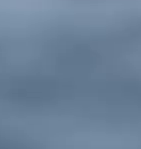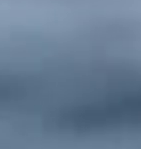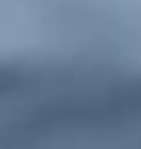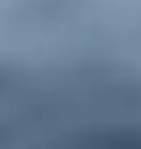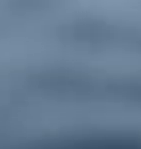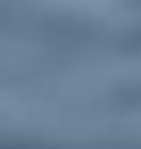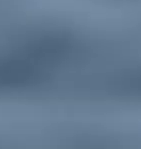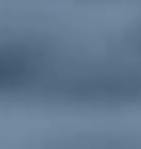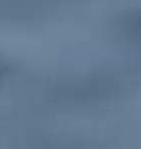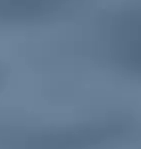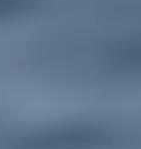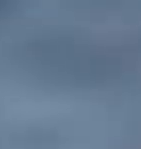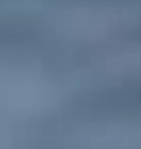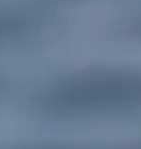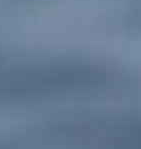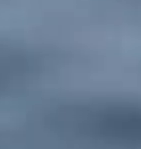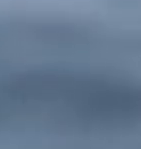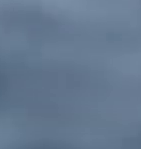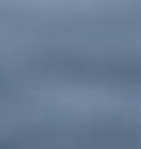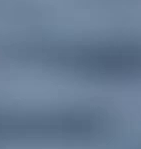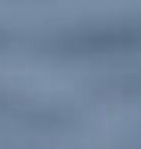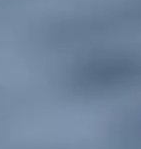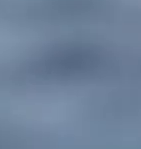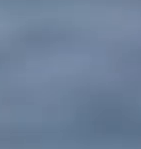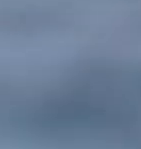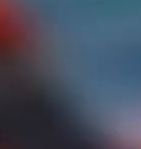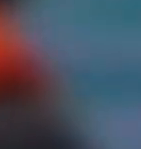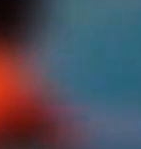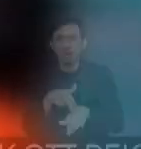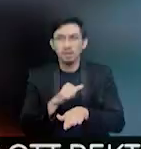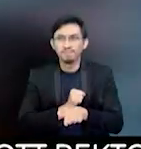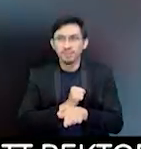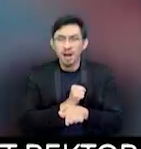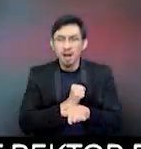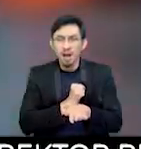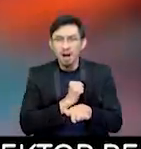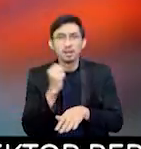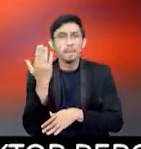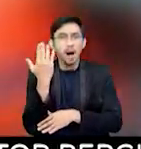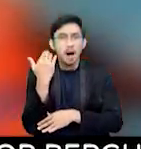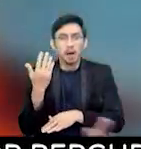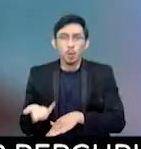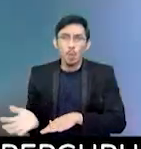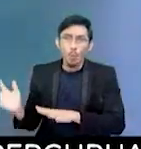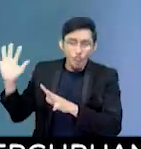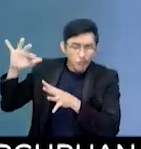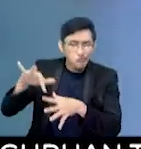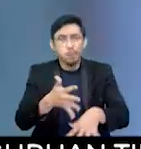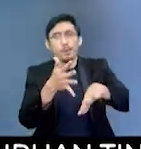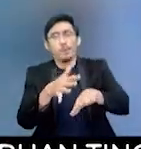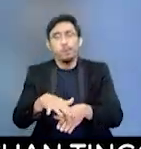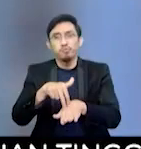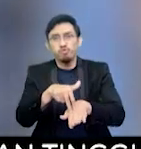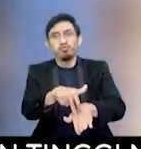hari. Riboko bertahan di atas sampannya yang hampir tenggelam akibat dihantam ombak tinggi. Dirinya mengaku nekat menaiki